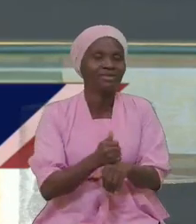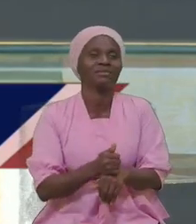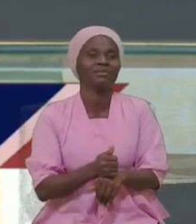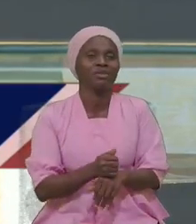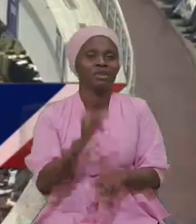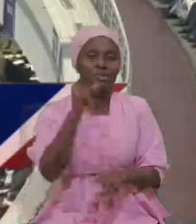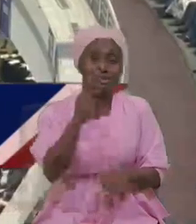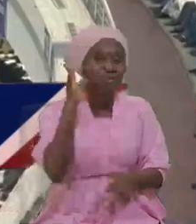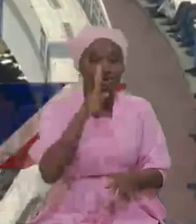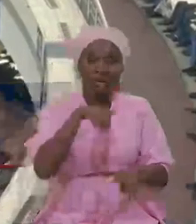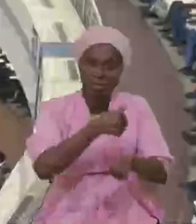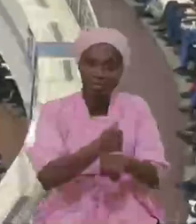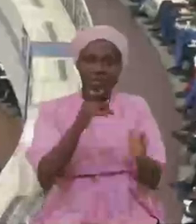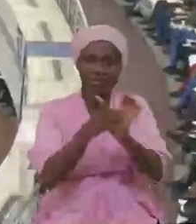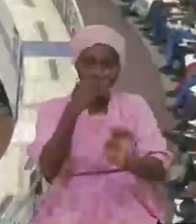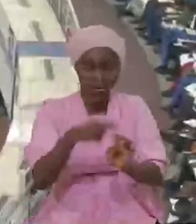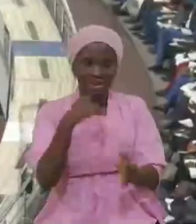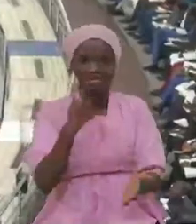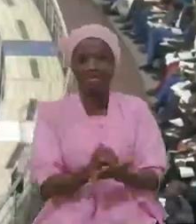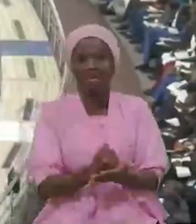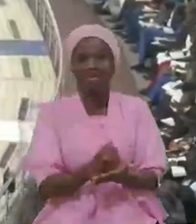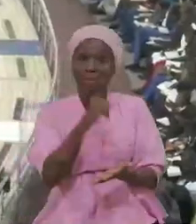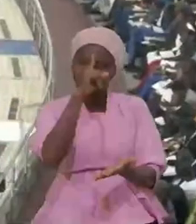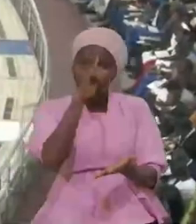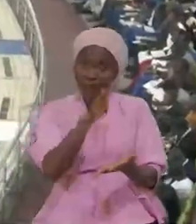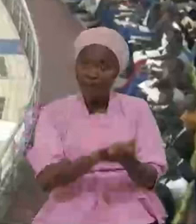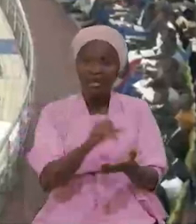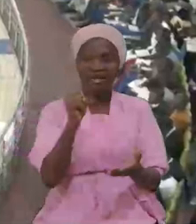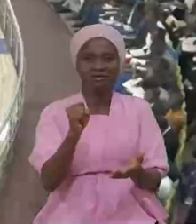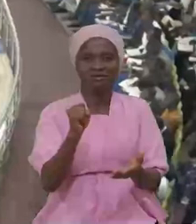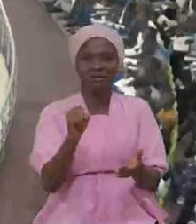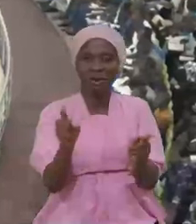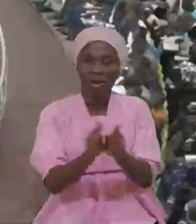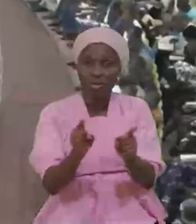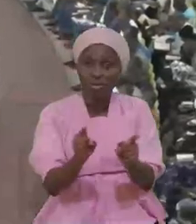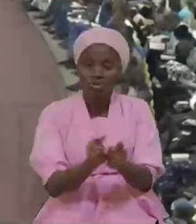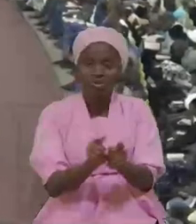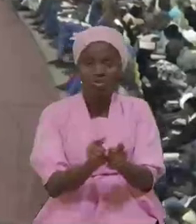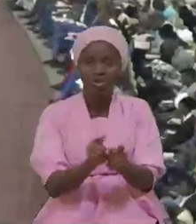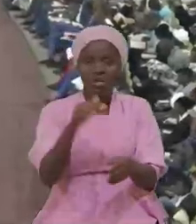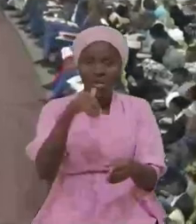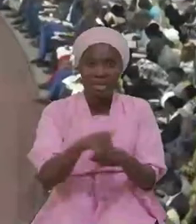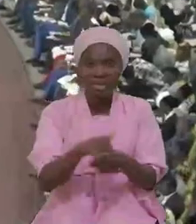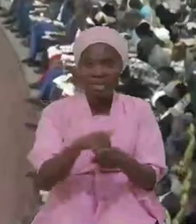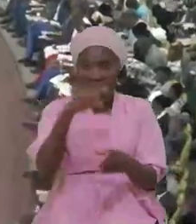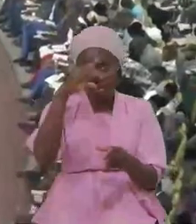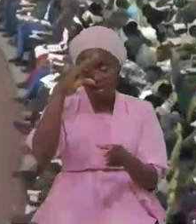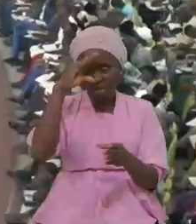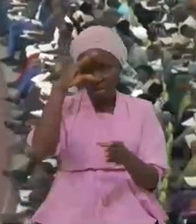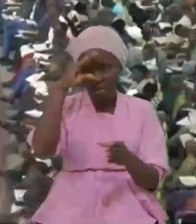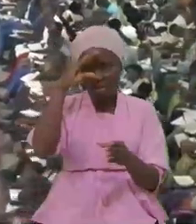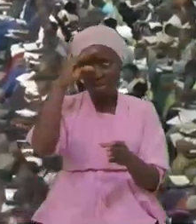de Jésus-Christ. Confiez-vous en ses prophètes et